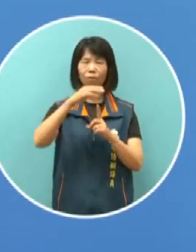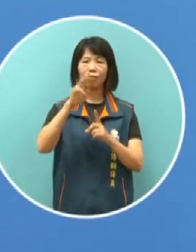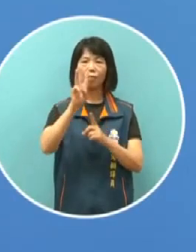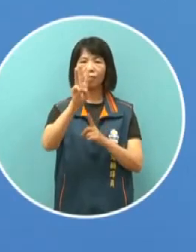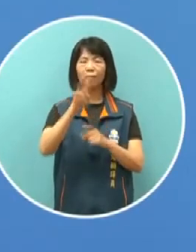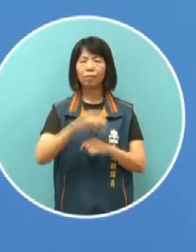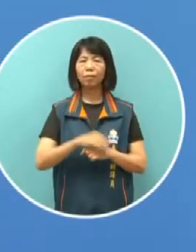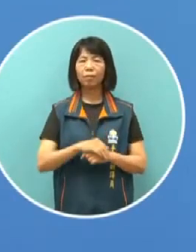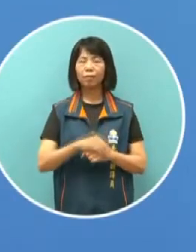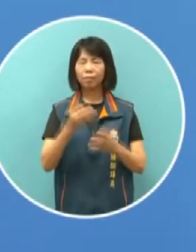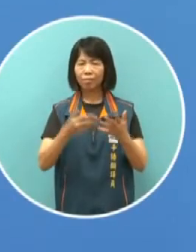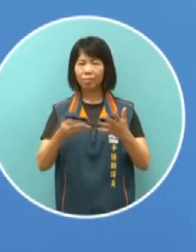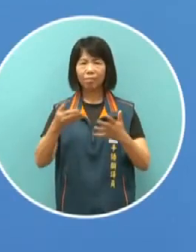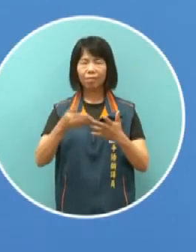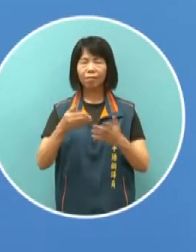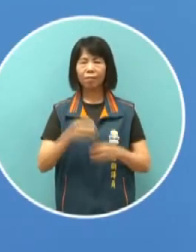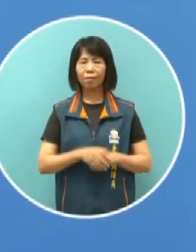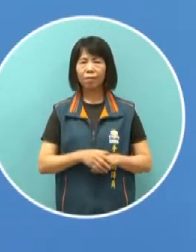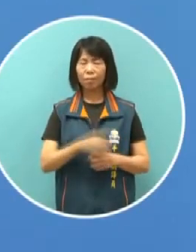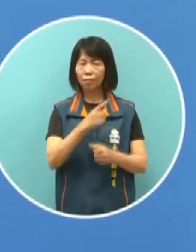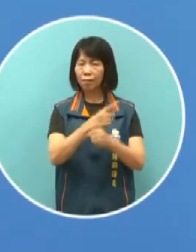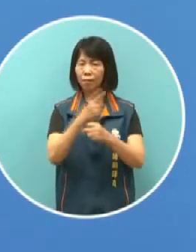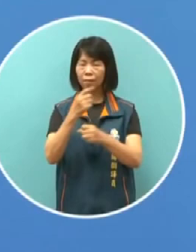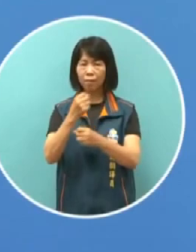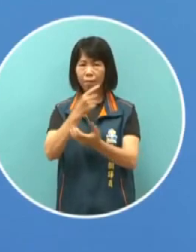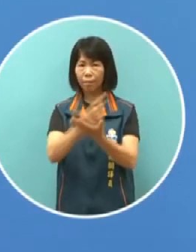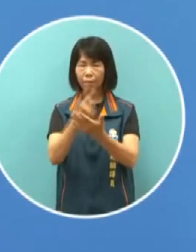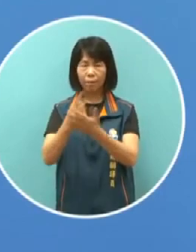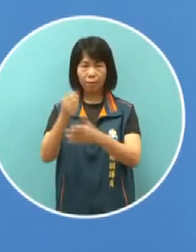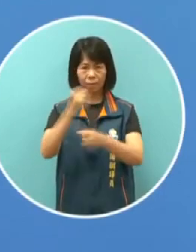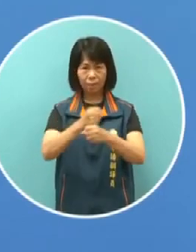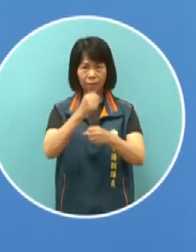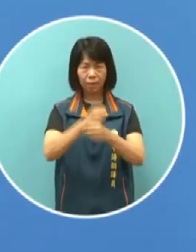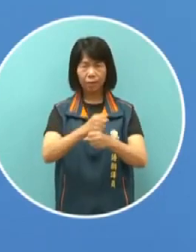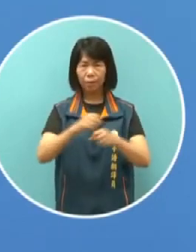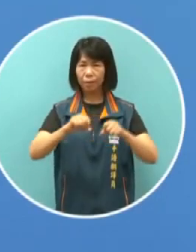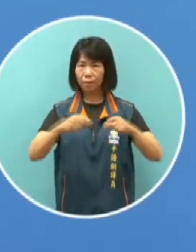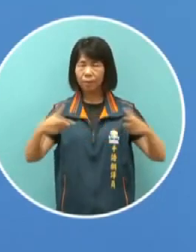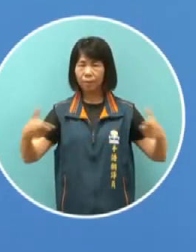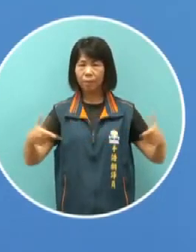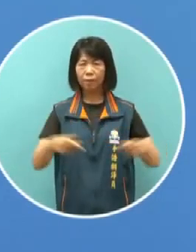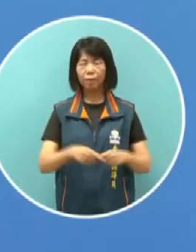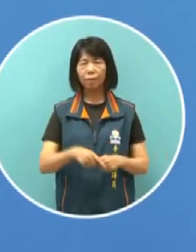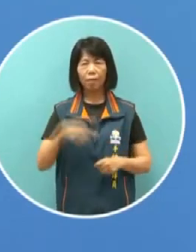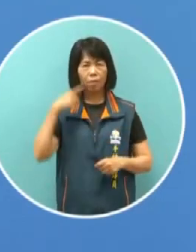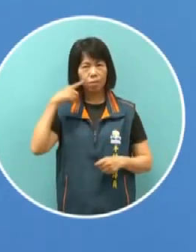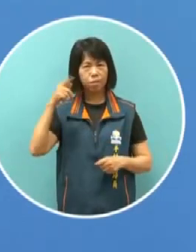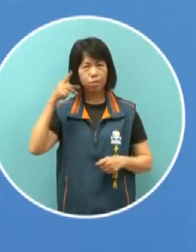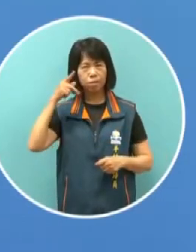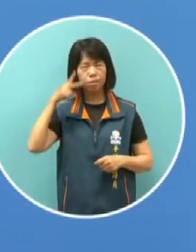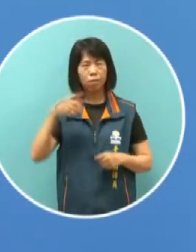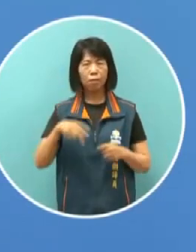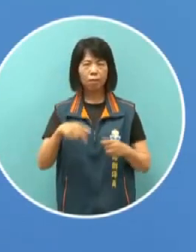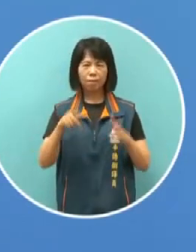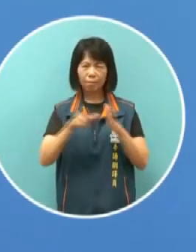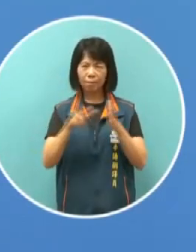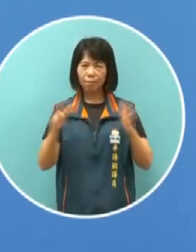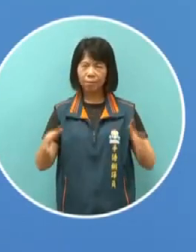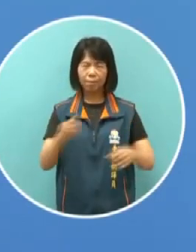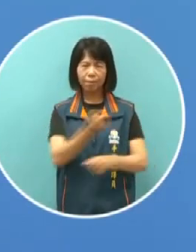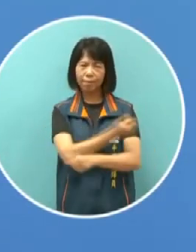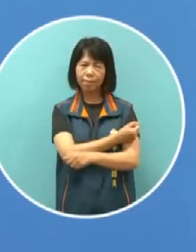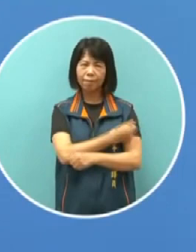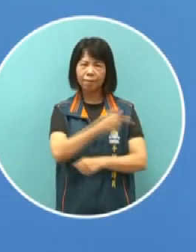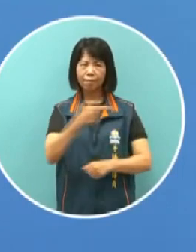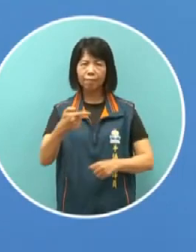我想各行各业经过这一个半月都非常非常的辛苦。虽然中